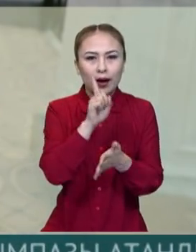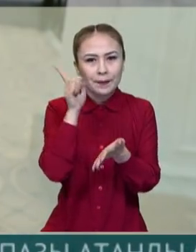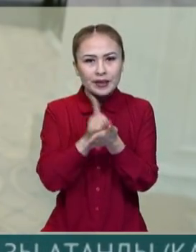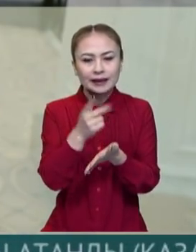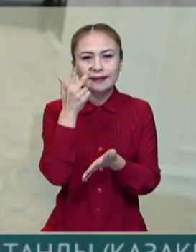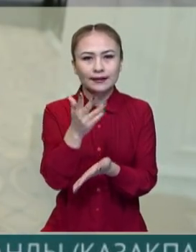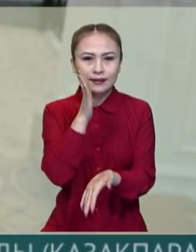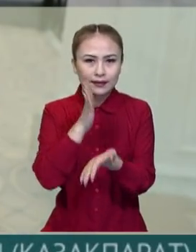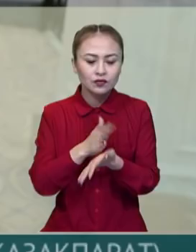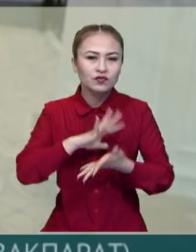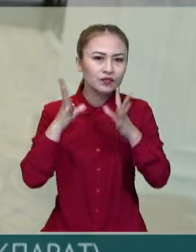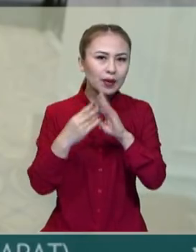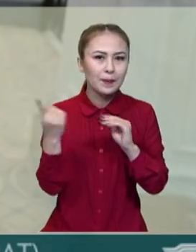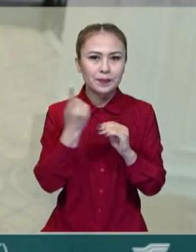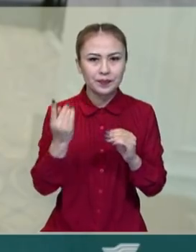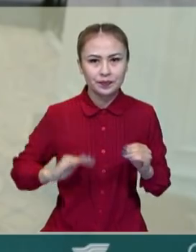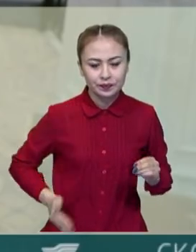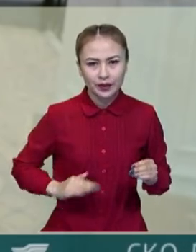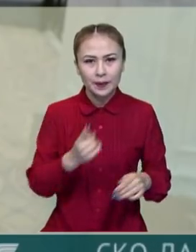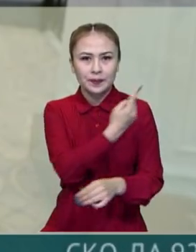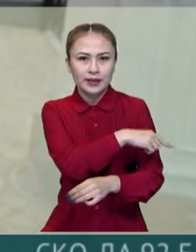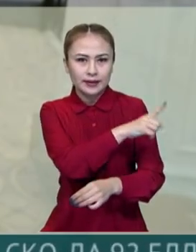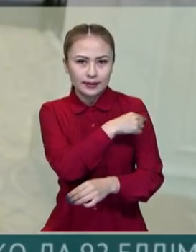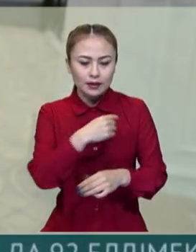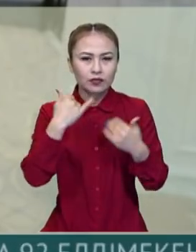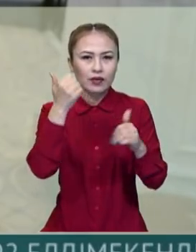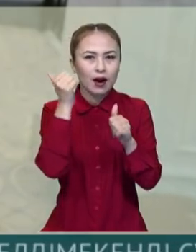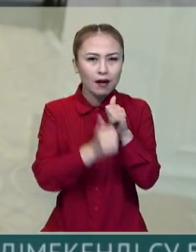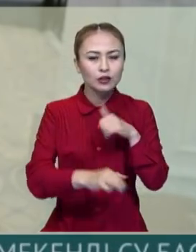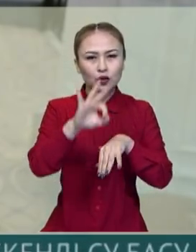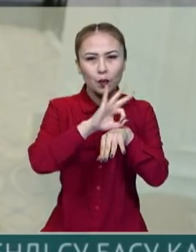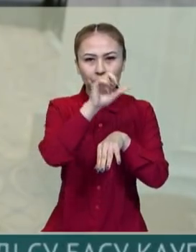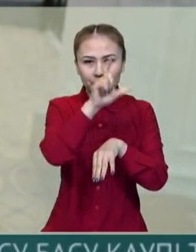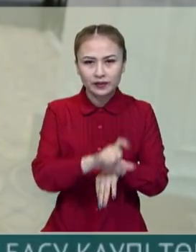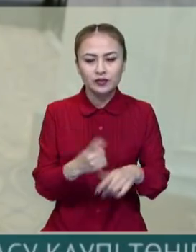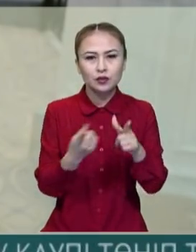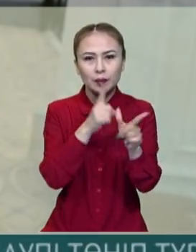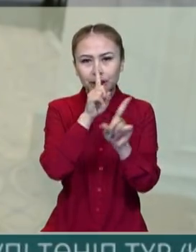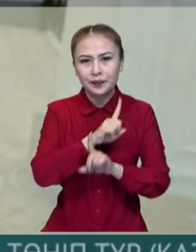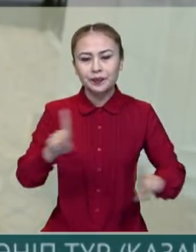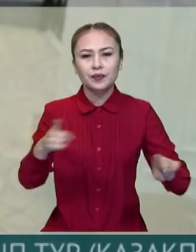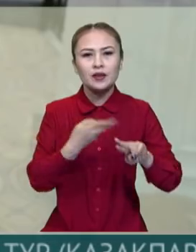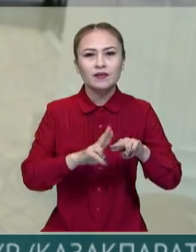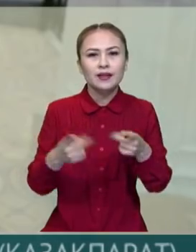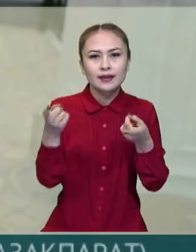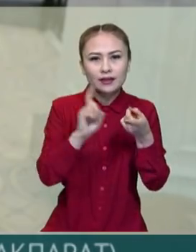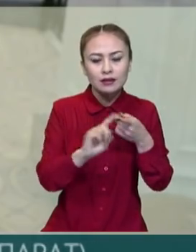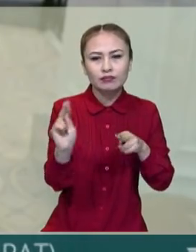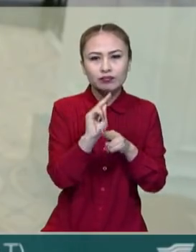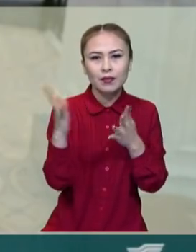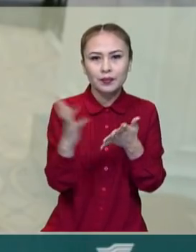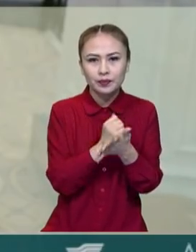бар. Бұл ең алдымен жекешелендірілген медицина, яғни әр науқасқа ағзасындағы ерекшеліктеріне сәйкес емін